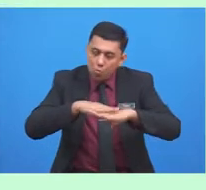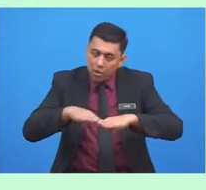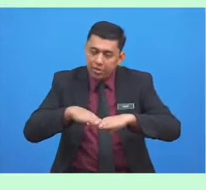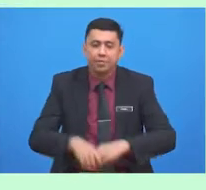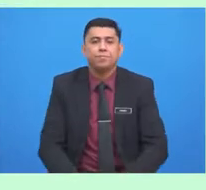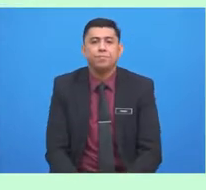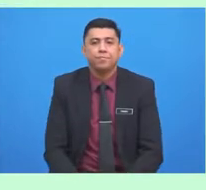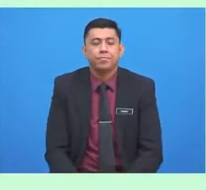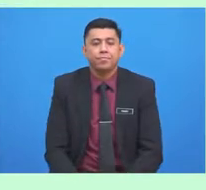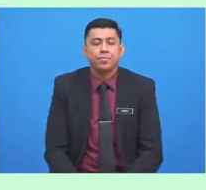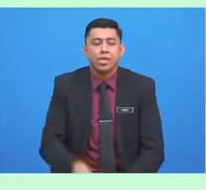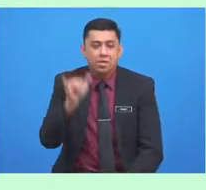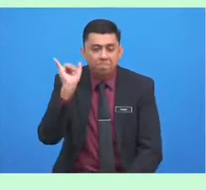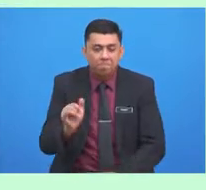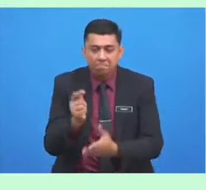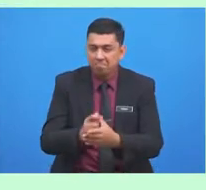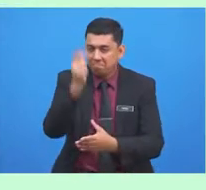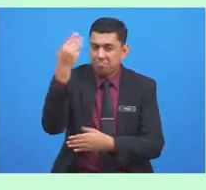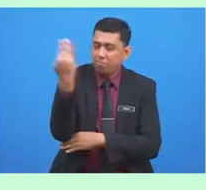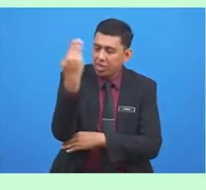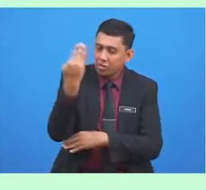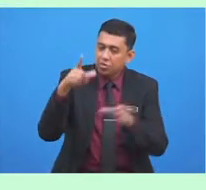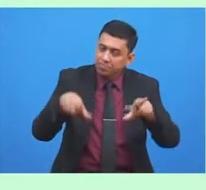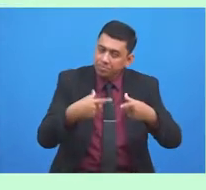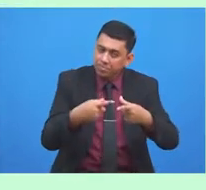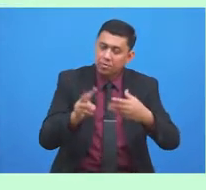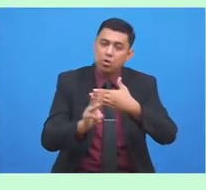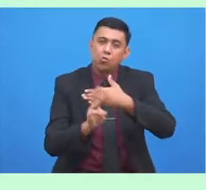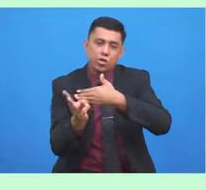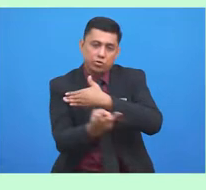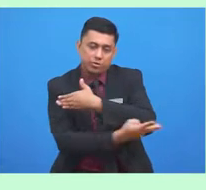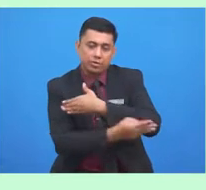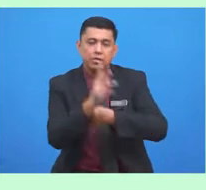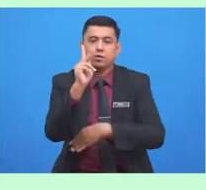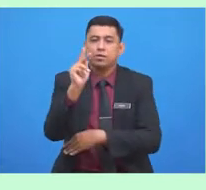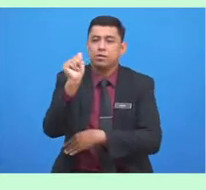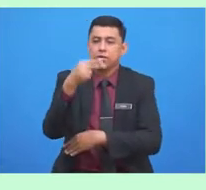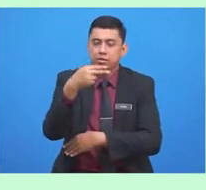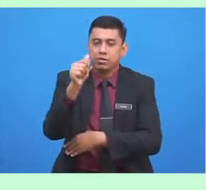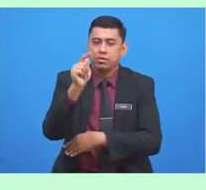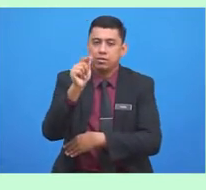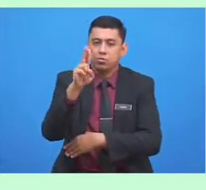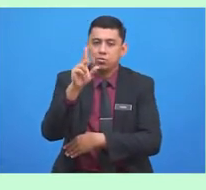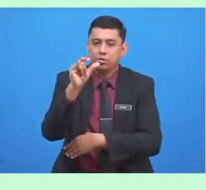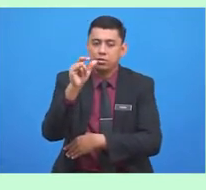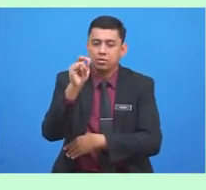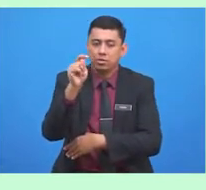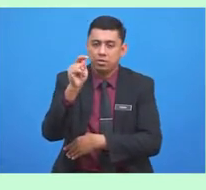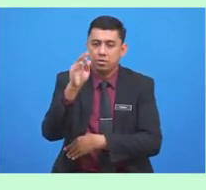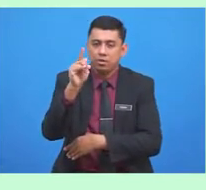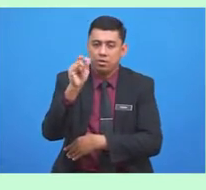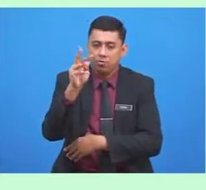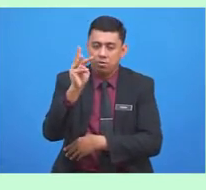Keberkesanan kelepasan yang tinggi biasanya berlaku di kawasan khatulistiwa kerana kawasan ini menerima